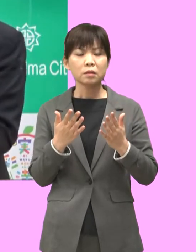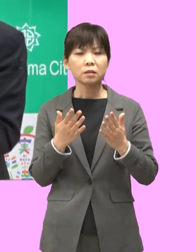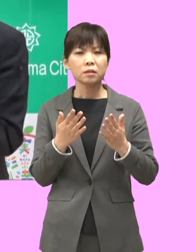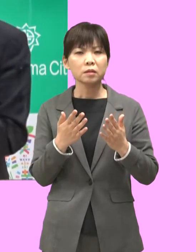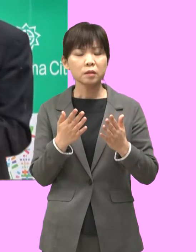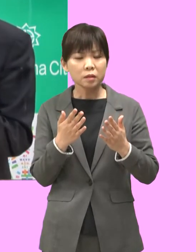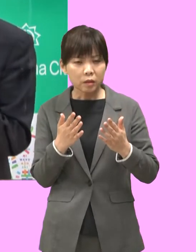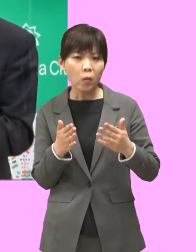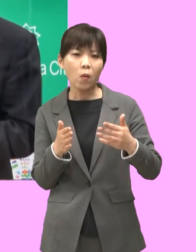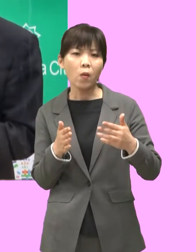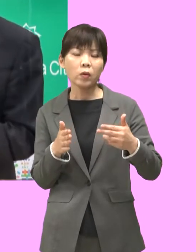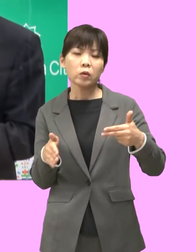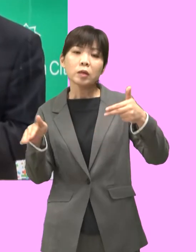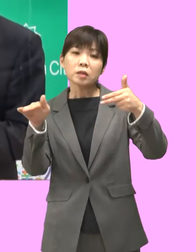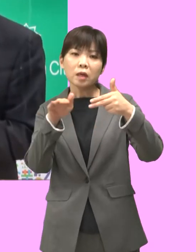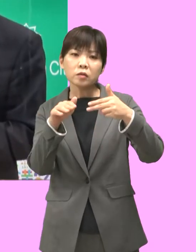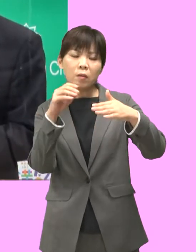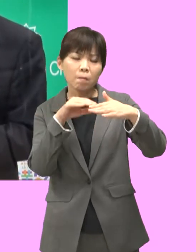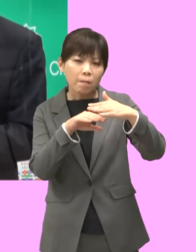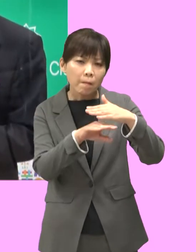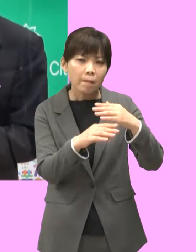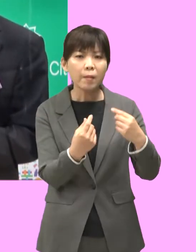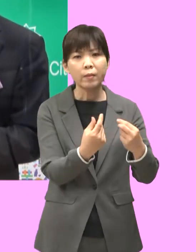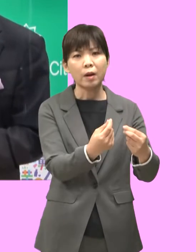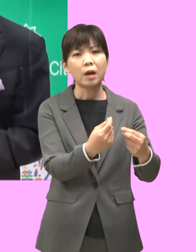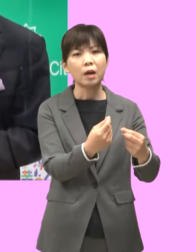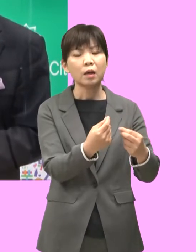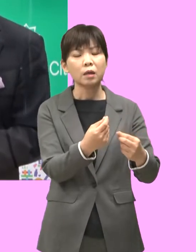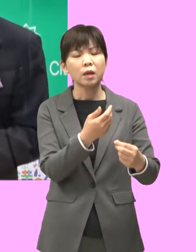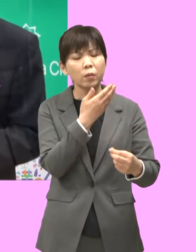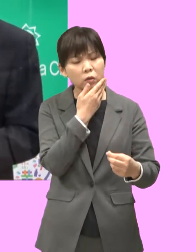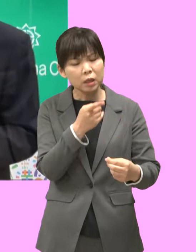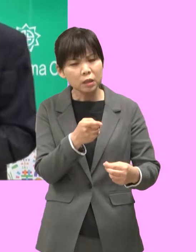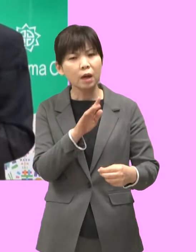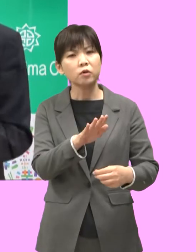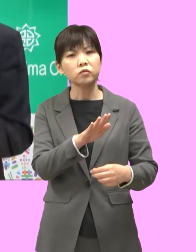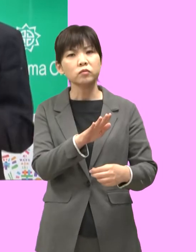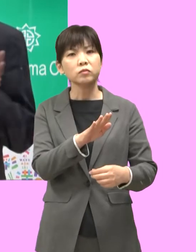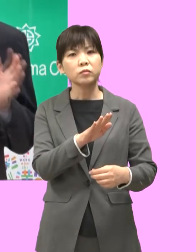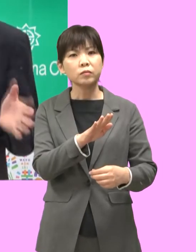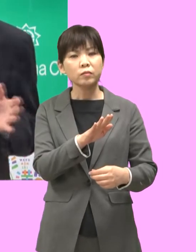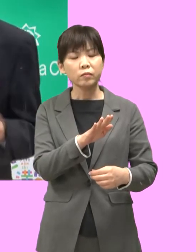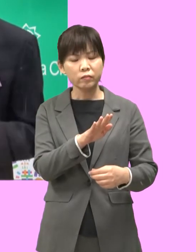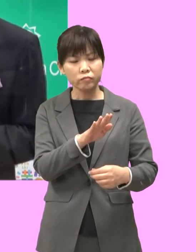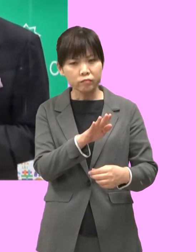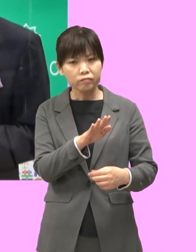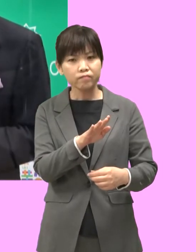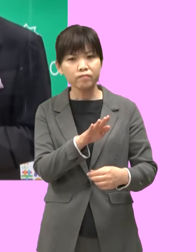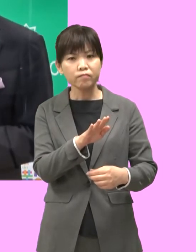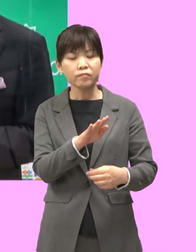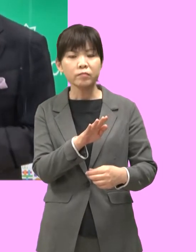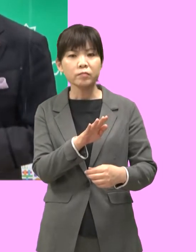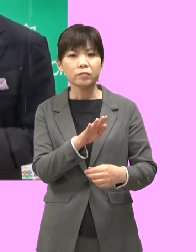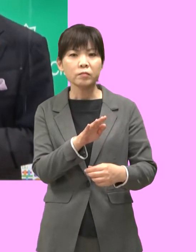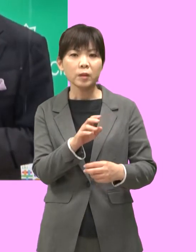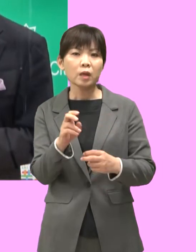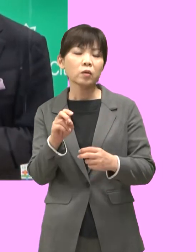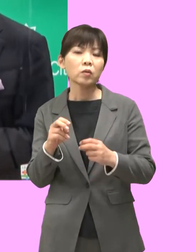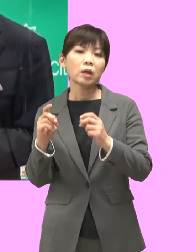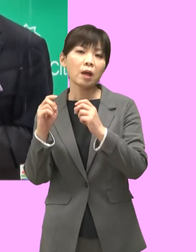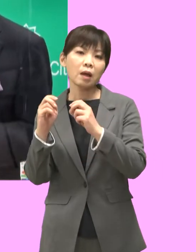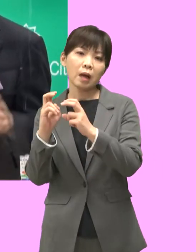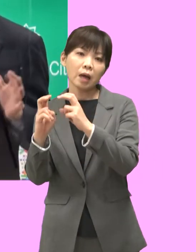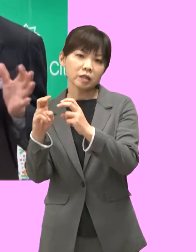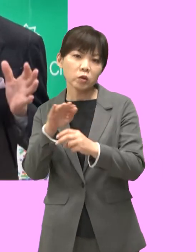設をこのまま遊ばせておくのはもったいない話でありまして、まあ、その点ではできる限り民間の皆さんの知恵